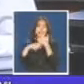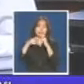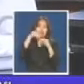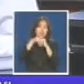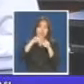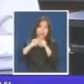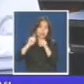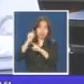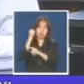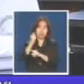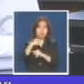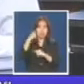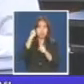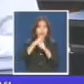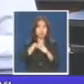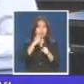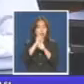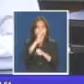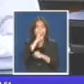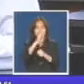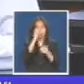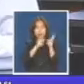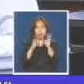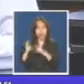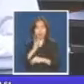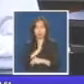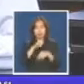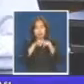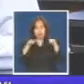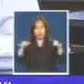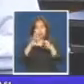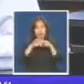ะให้การเลือกตั้งนั้นสุจริตเที่ยงธรรมนะครับและเป็นที่ยอมรับของทุกฝ่ายอย่างแท้จริง